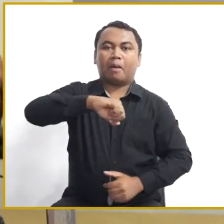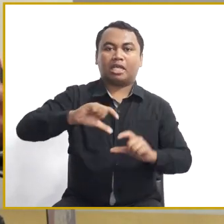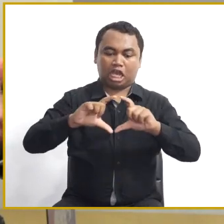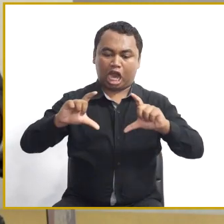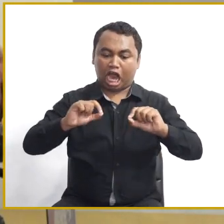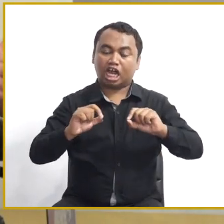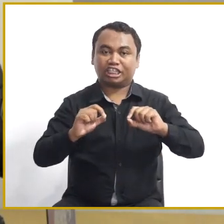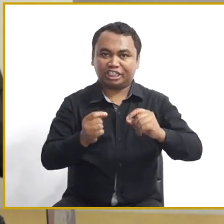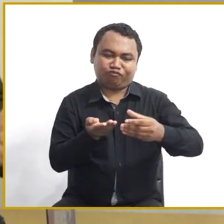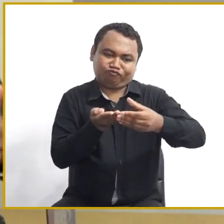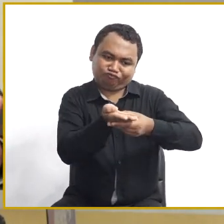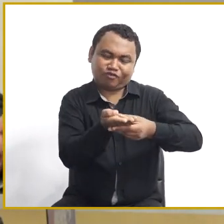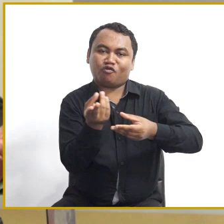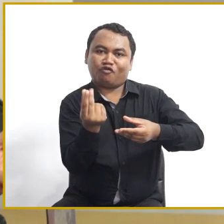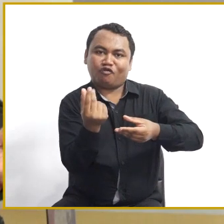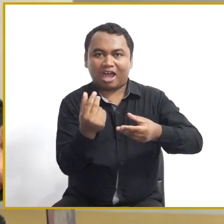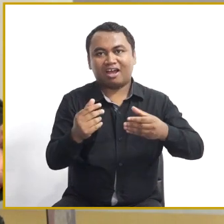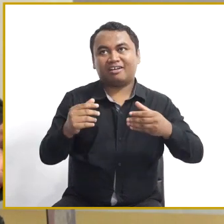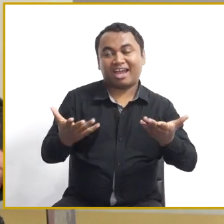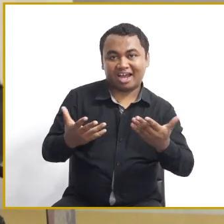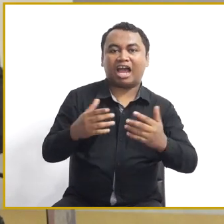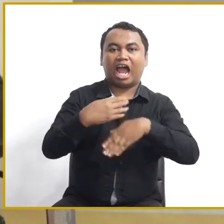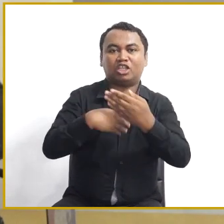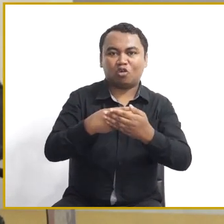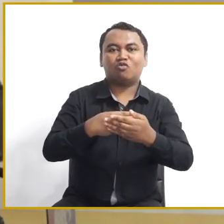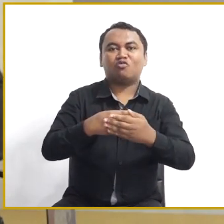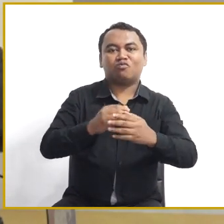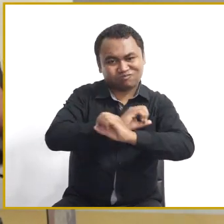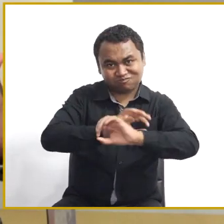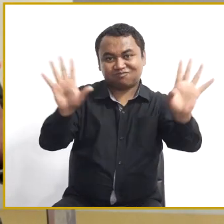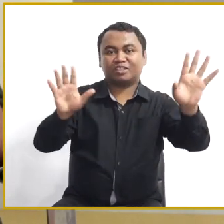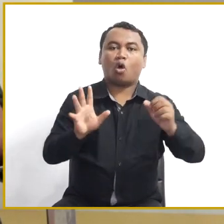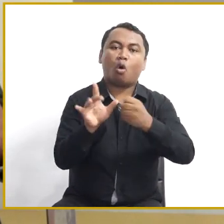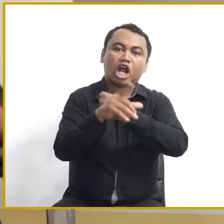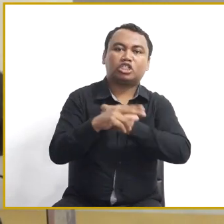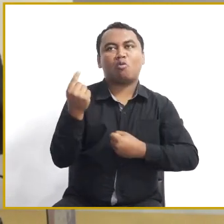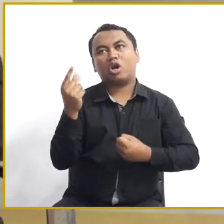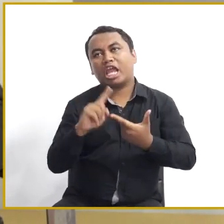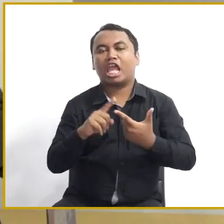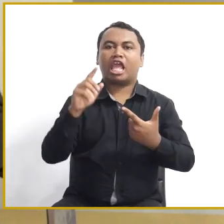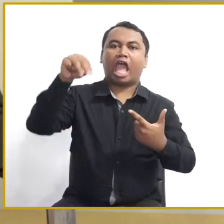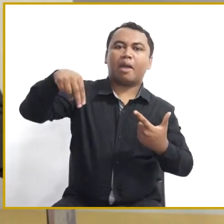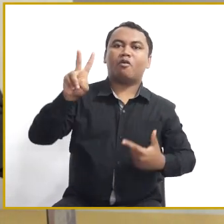fampiasana ny telefona ny orange monnaie ary ny karta mba hahafahatsika mampiasa n'le vola eto fotsiny amaranako azy amin'ny ndresaka